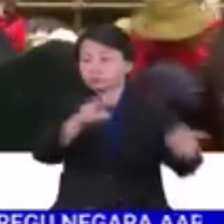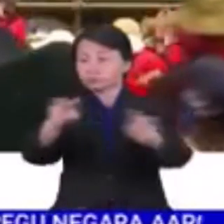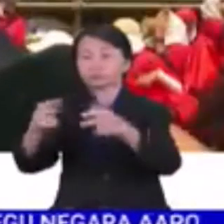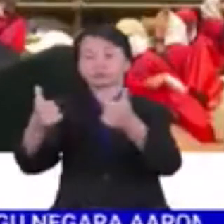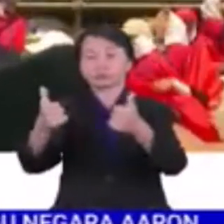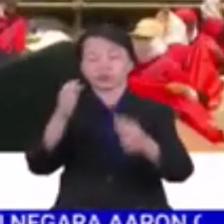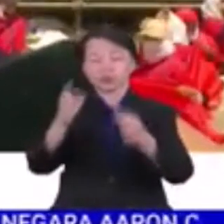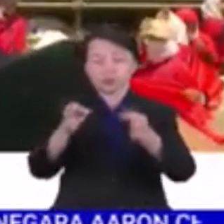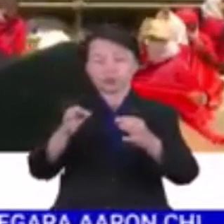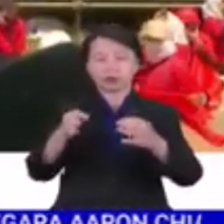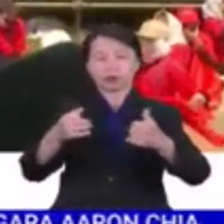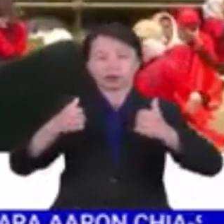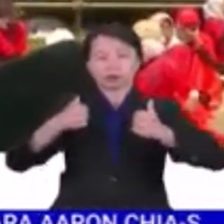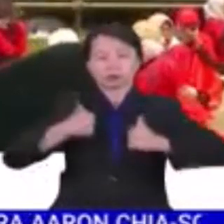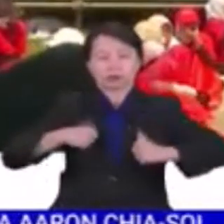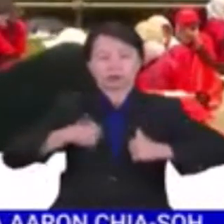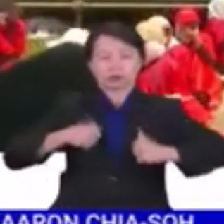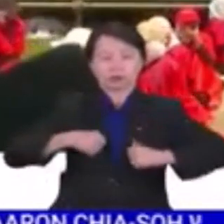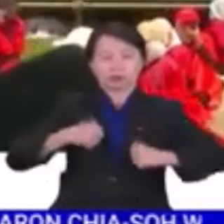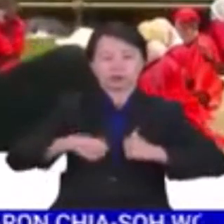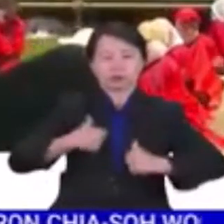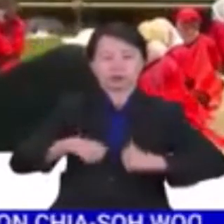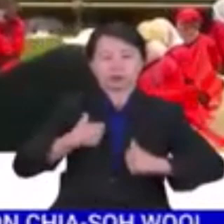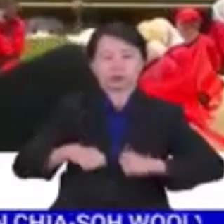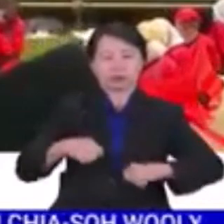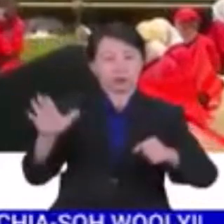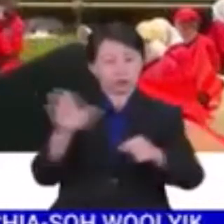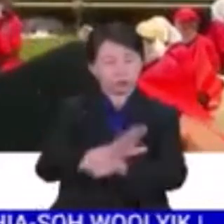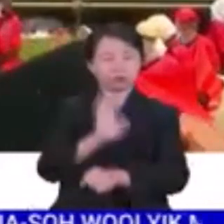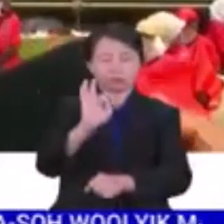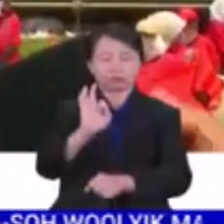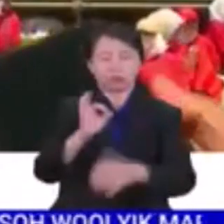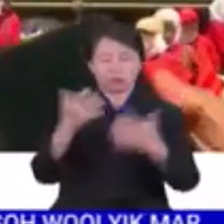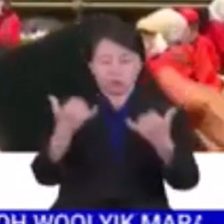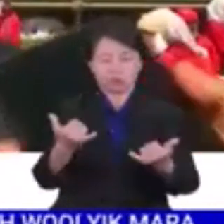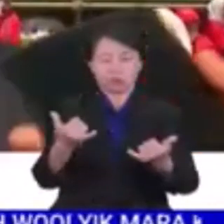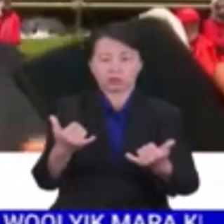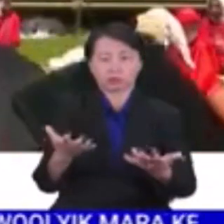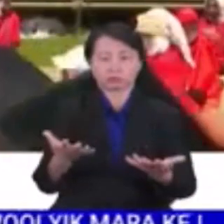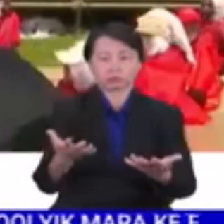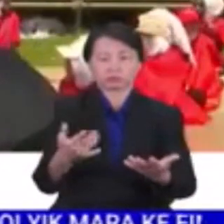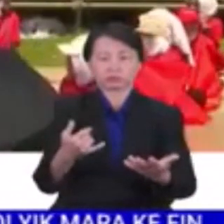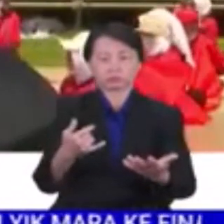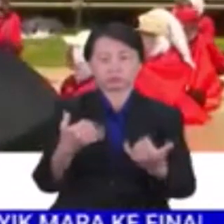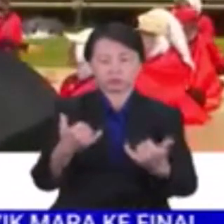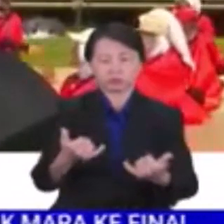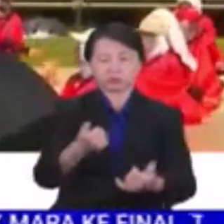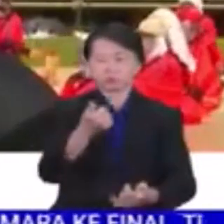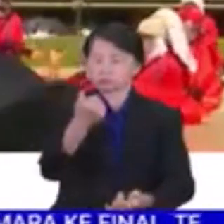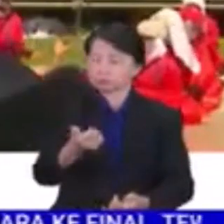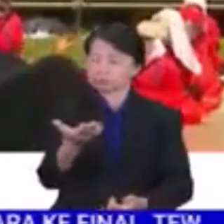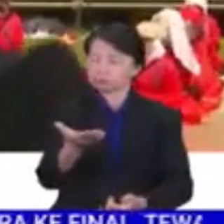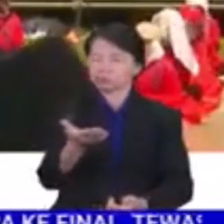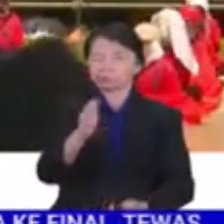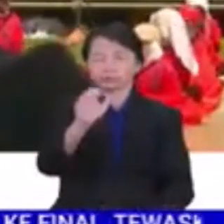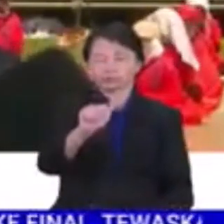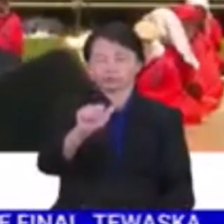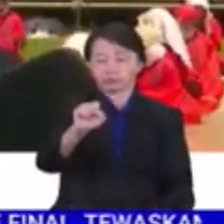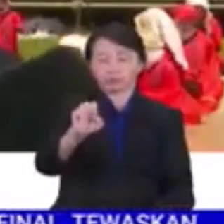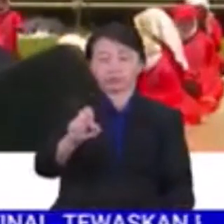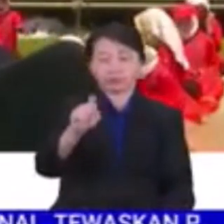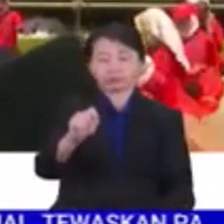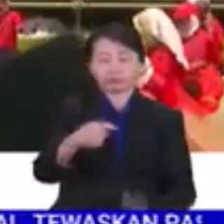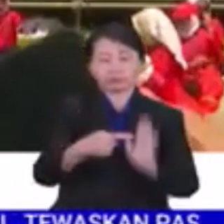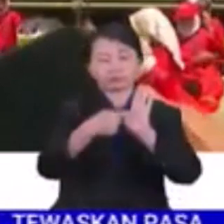apabila mereka mengenakan pakaian-pakaian penuh. Kali ini aset yang dipamerkan saya fikir antara yang paling